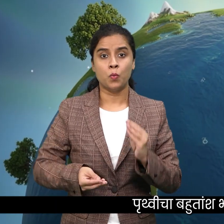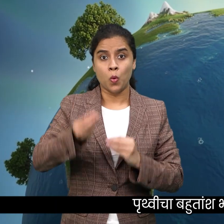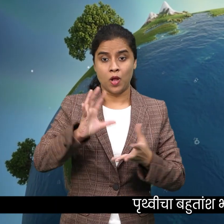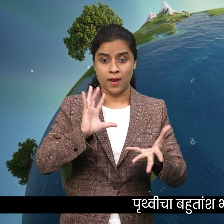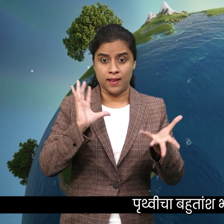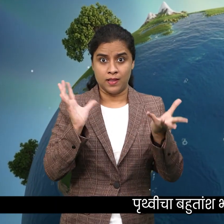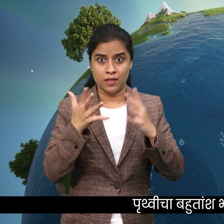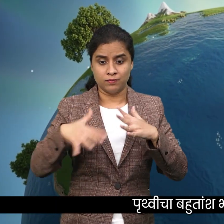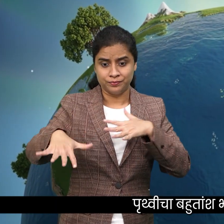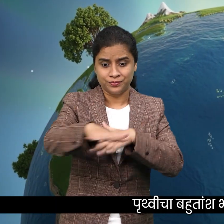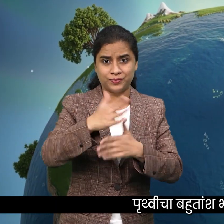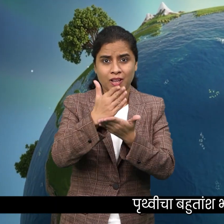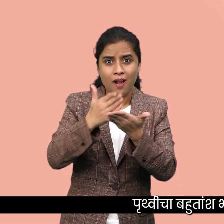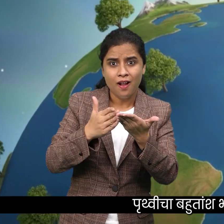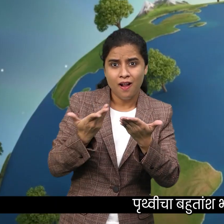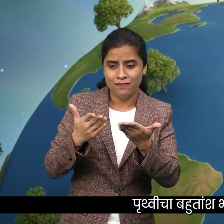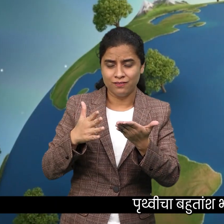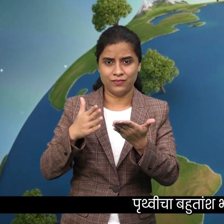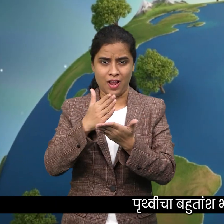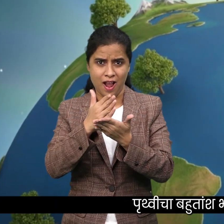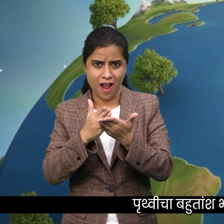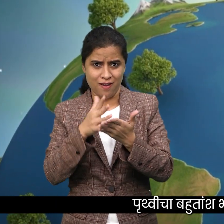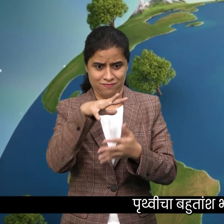पृथ्वीचा बहुतांश भाग पाण्याने व्यापलेला आहे,